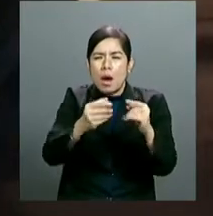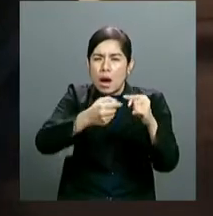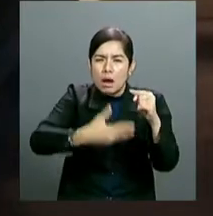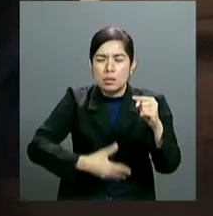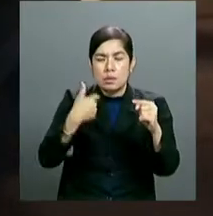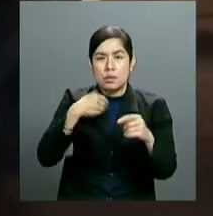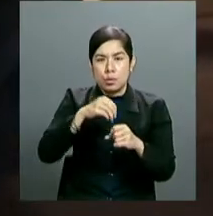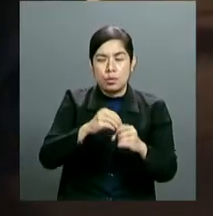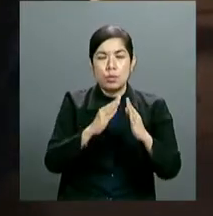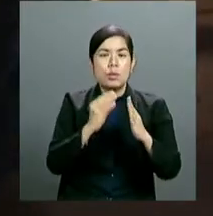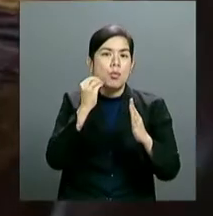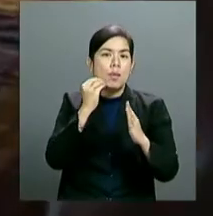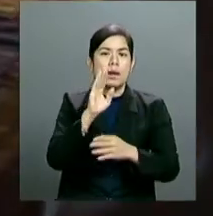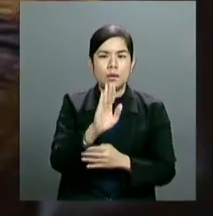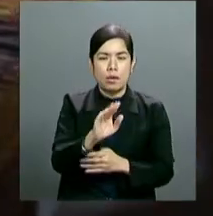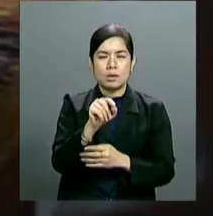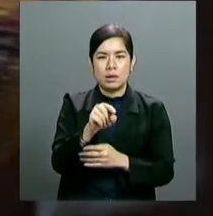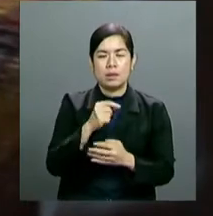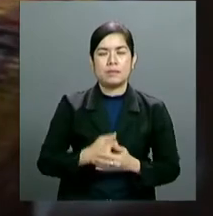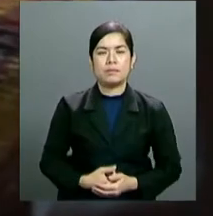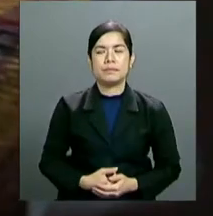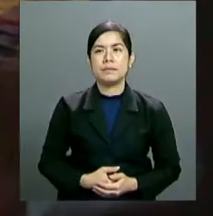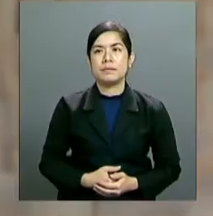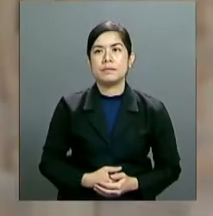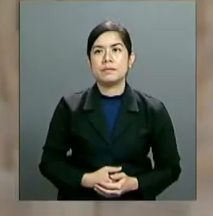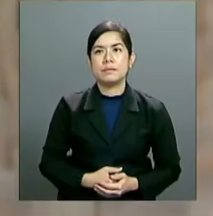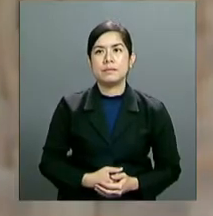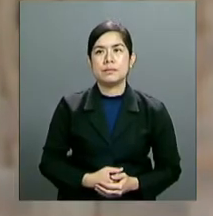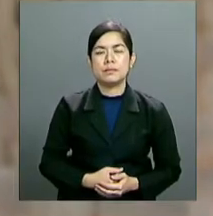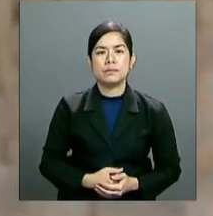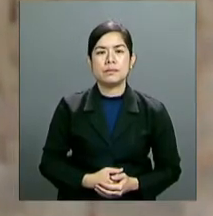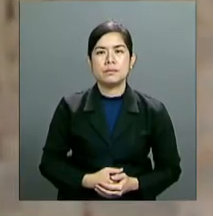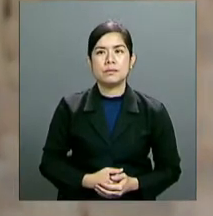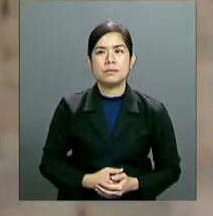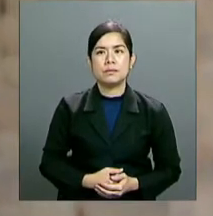านแม่ลามาน้อยแห่งนี ้เลี้ยงของเลี้ยงแน่นะ